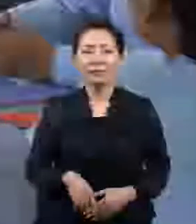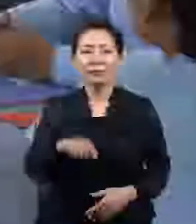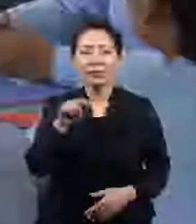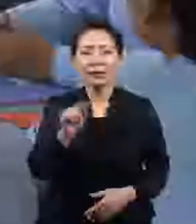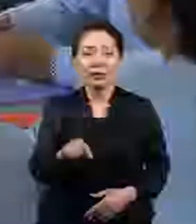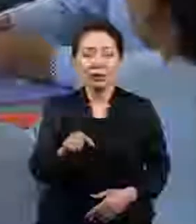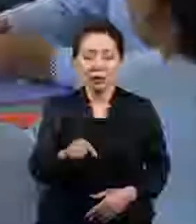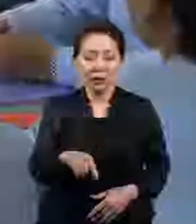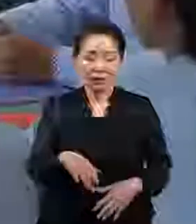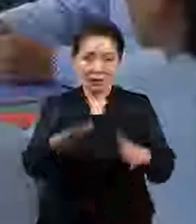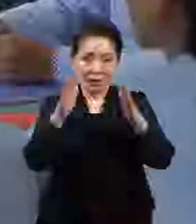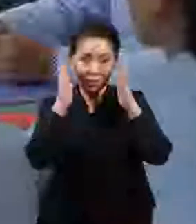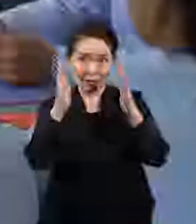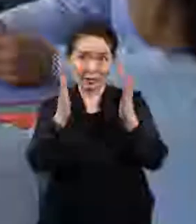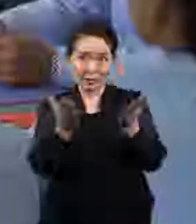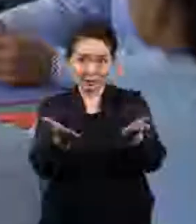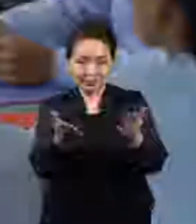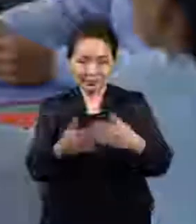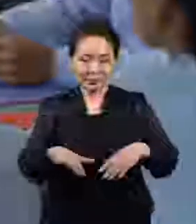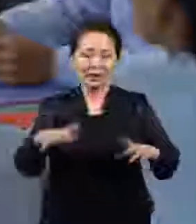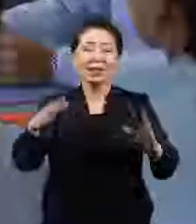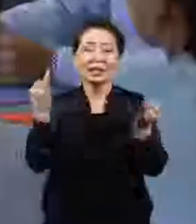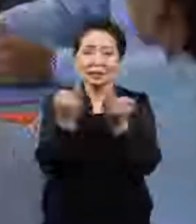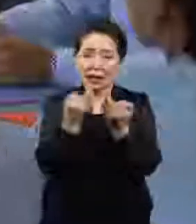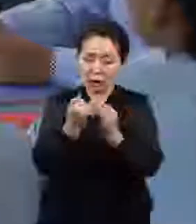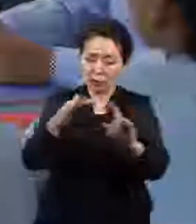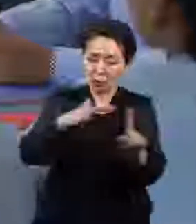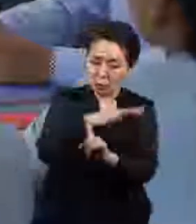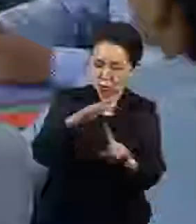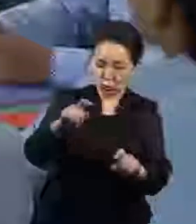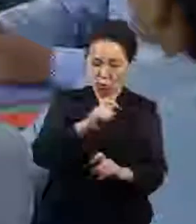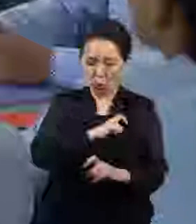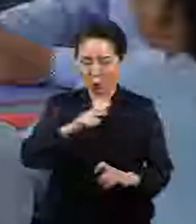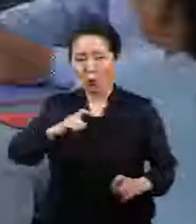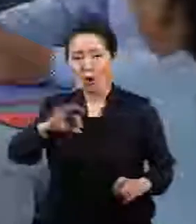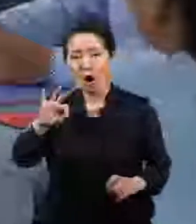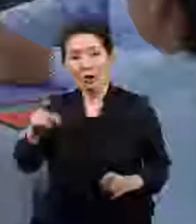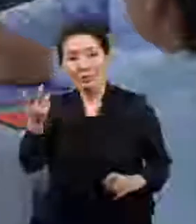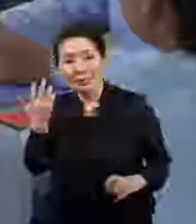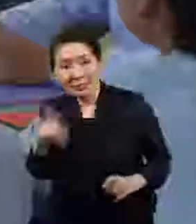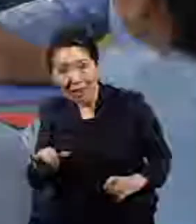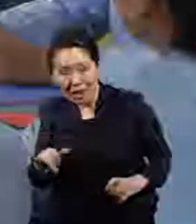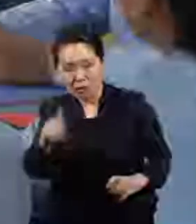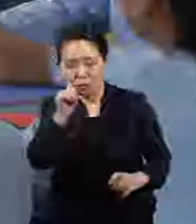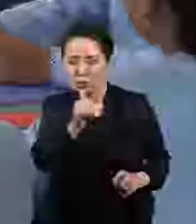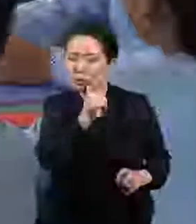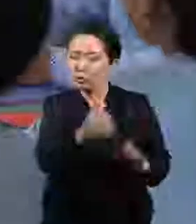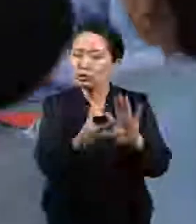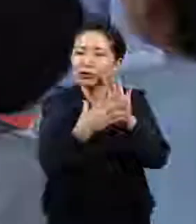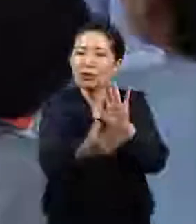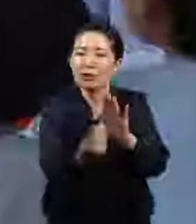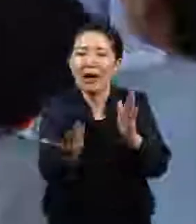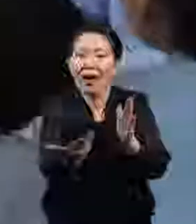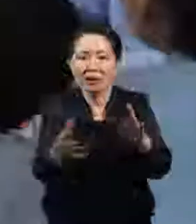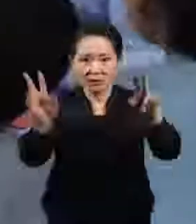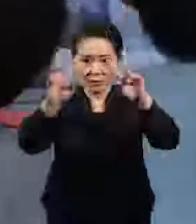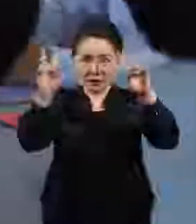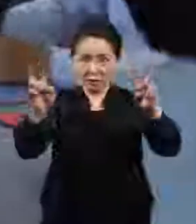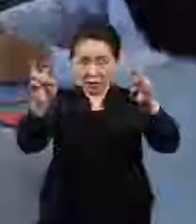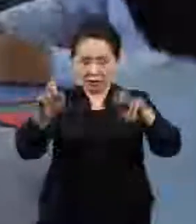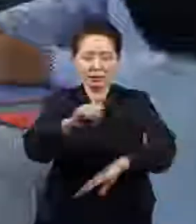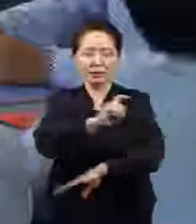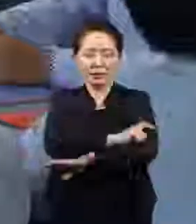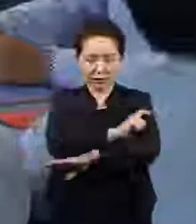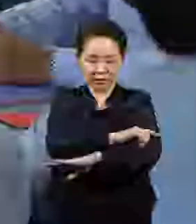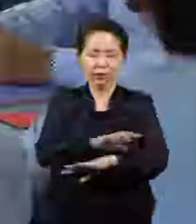За хүүхдүүдэд дэлгэцрэн анхаарлаа хандуулаарай. Захин орчин, хувийн орон зай ба нууцад хэрхэн нөлөөлж байна вэ гэсэн сэдвээр хичээлийн